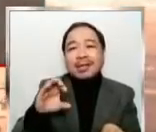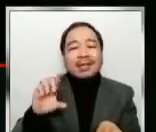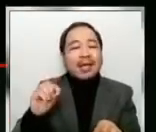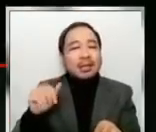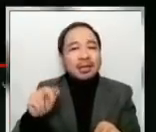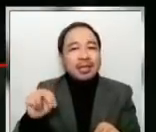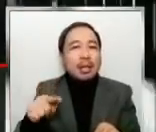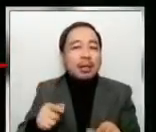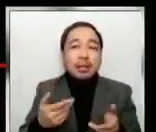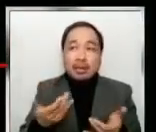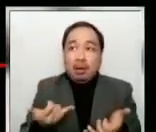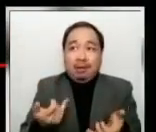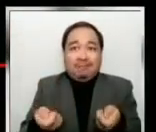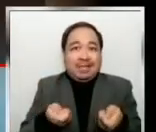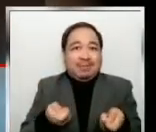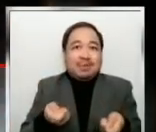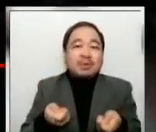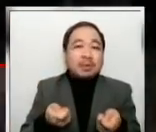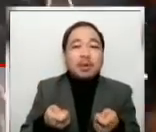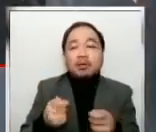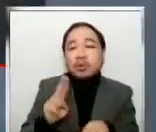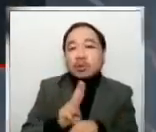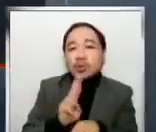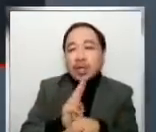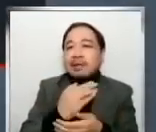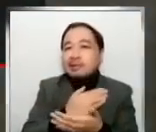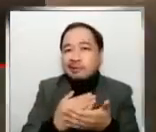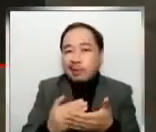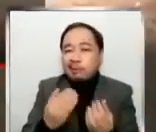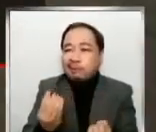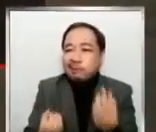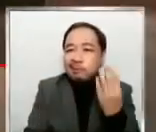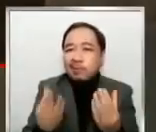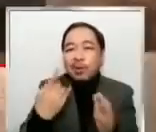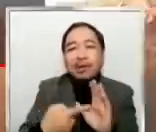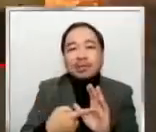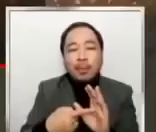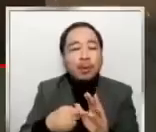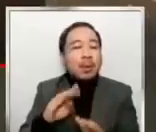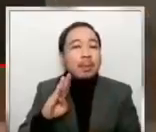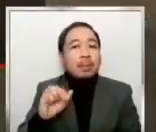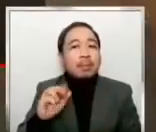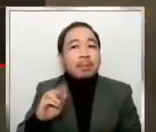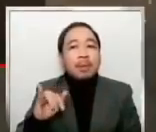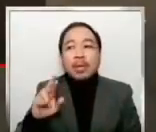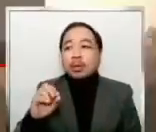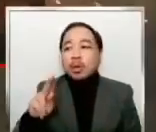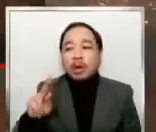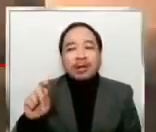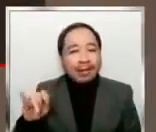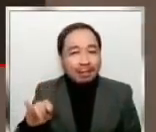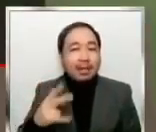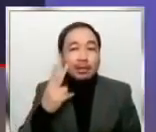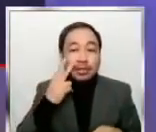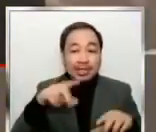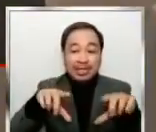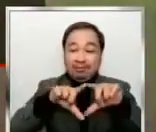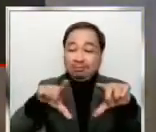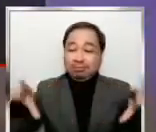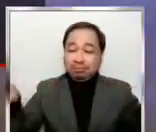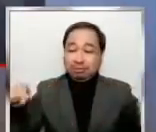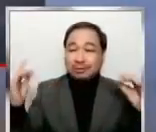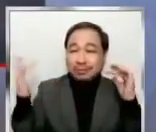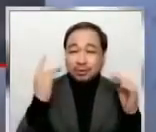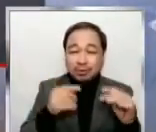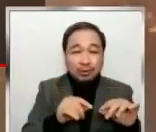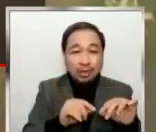at paggamit ng ilang firecrackers gaya ng baby rocket, bawang, Judas belt, quitties at triangulo.